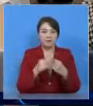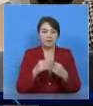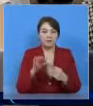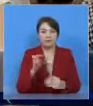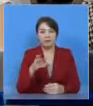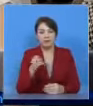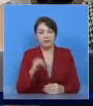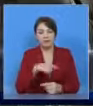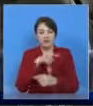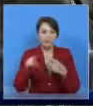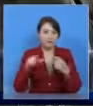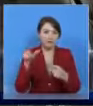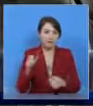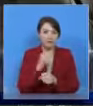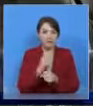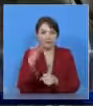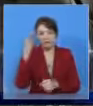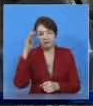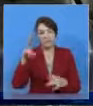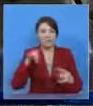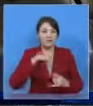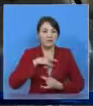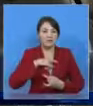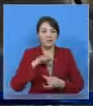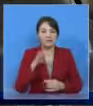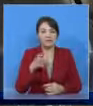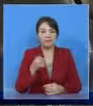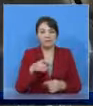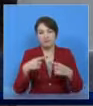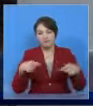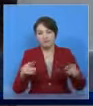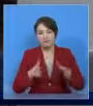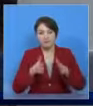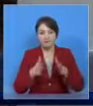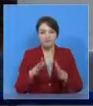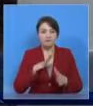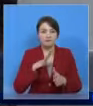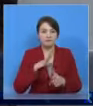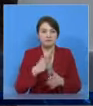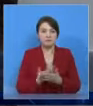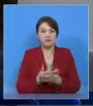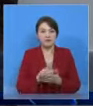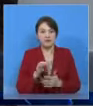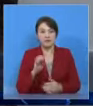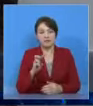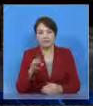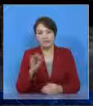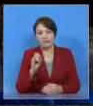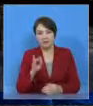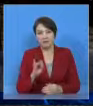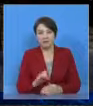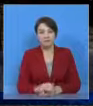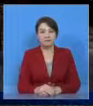инвесторами предприятий по производству модной одежды деликатесов и рядом других направлений которые являются устоявшимися брендами